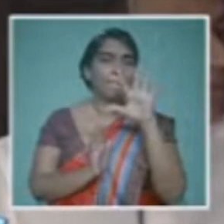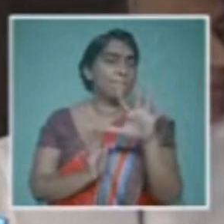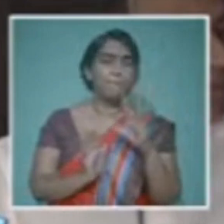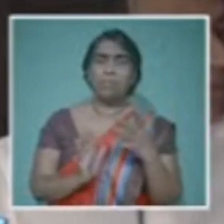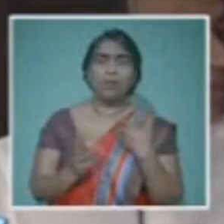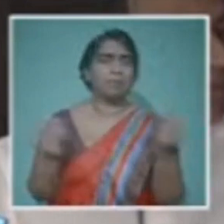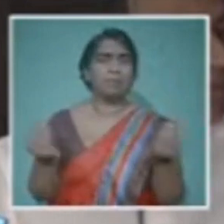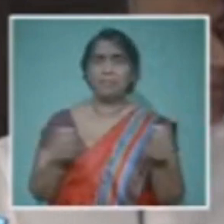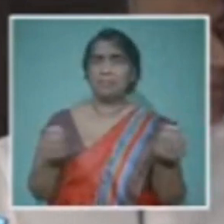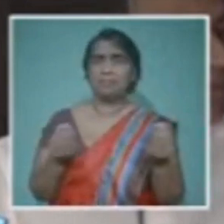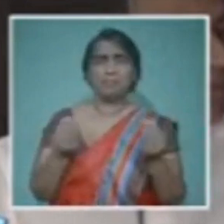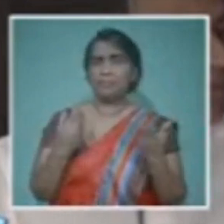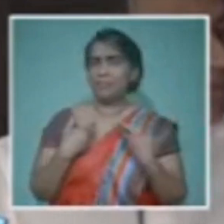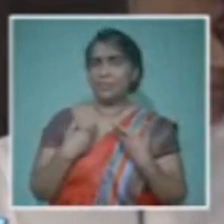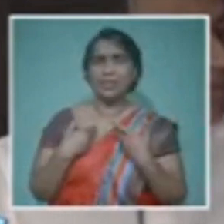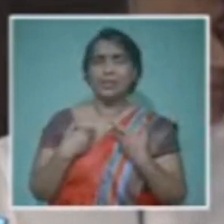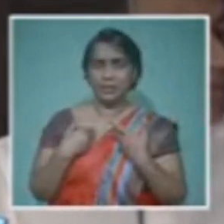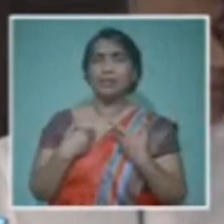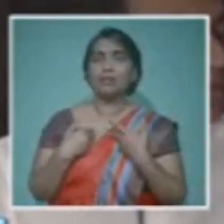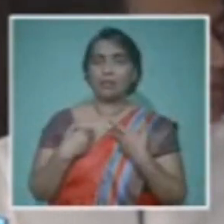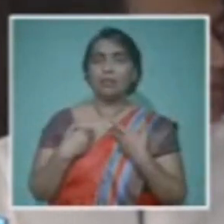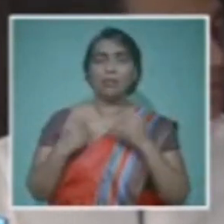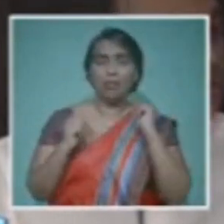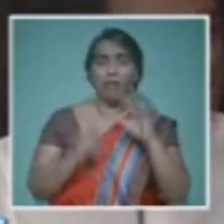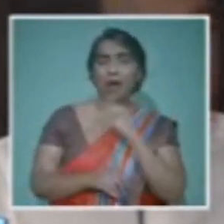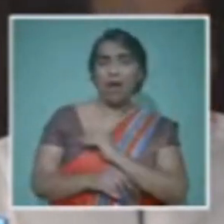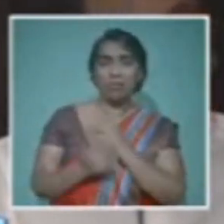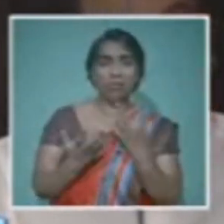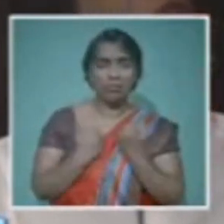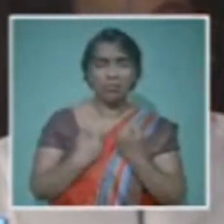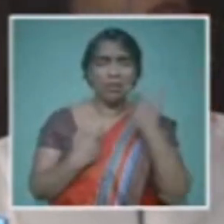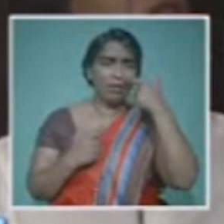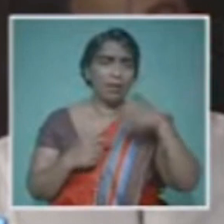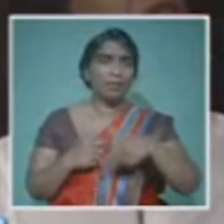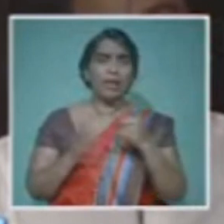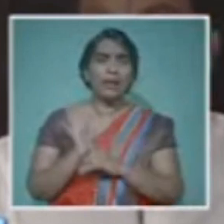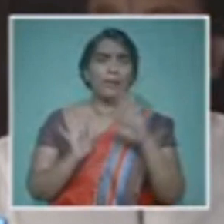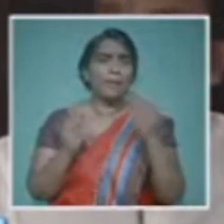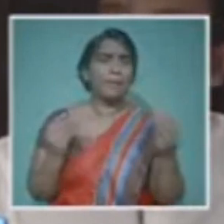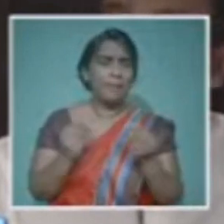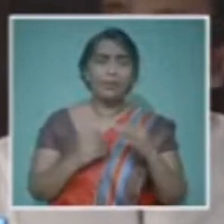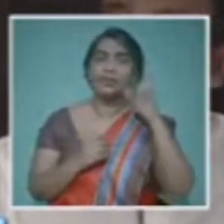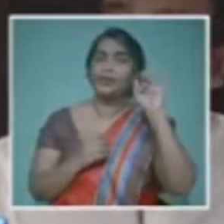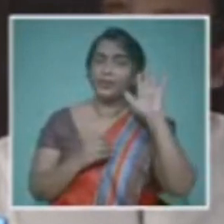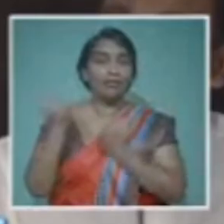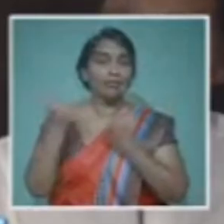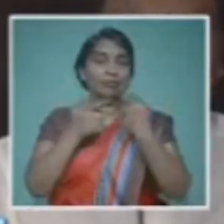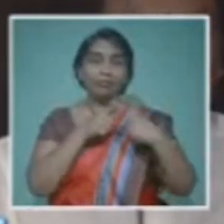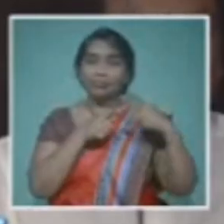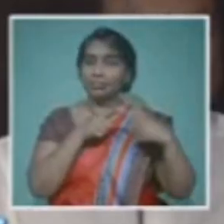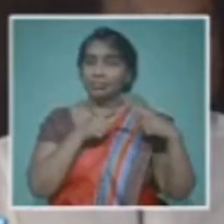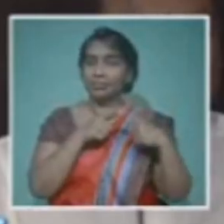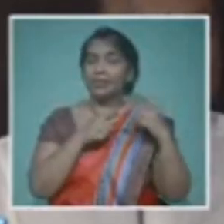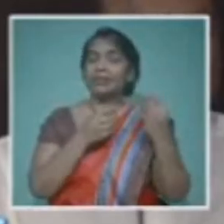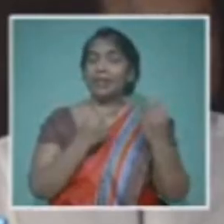කෙසේවත් ප්‍රමාණවත් නැහැ. වුණට සරිලන ආදාය මාර්ගයක් ලබා ගන්න. ඒ වගේම තමයි විශේෂයෙන්ම ද ලීසින්